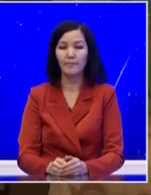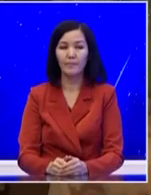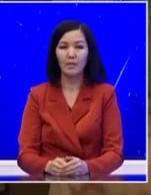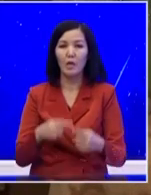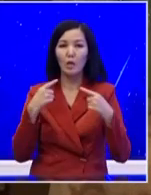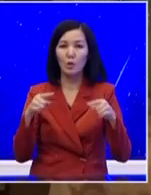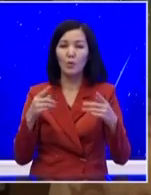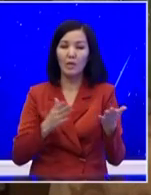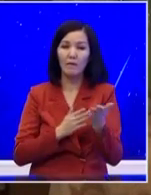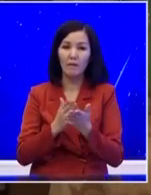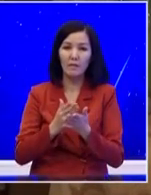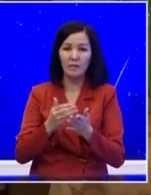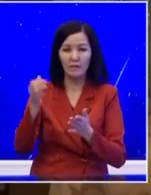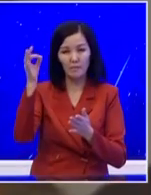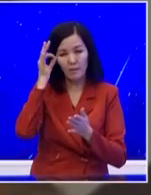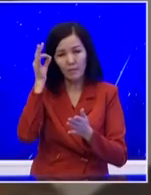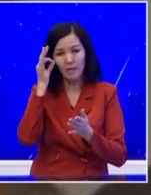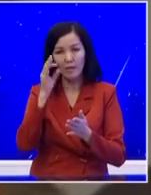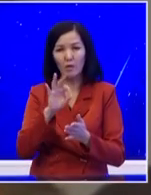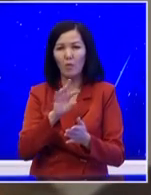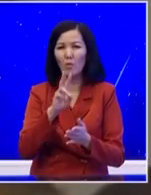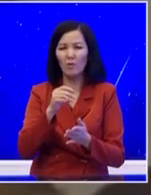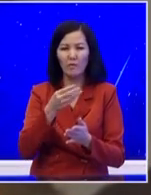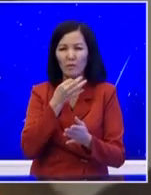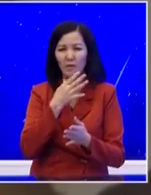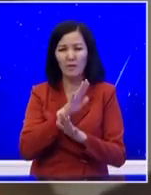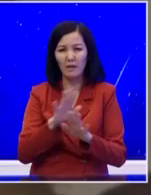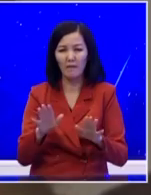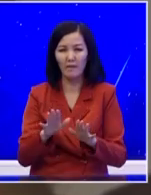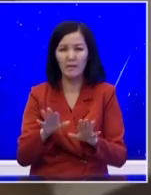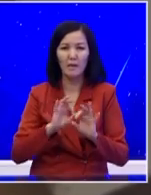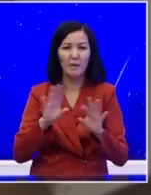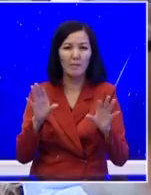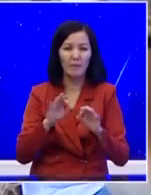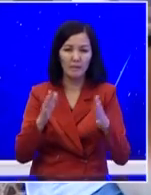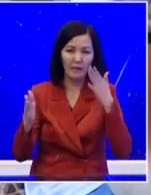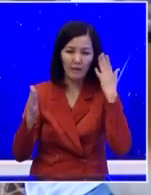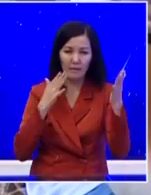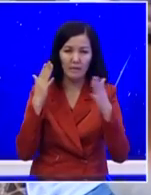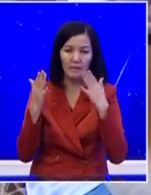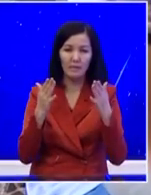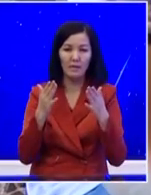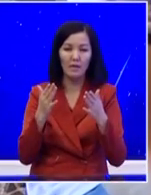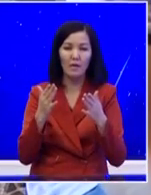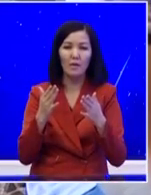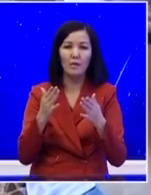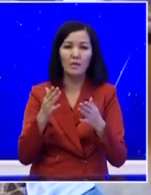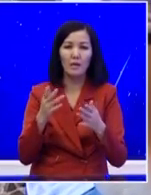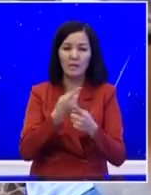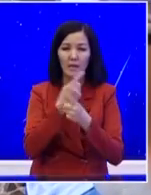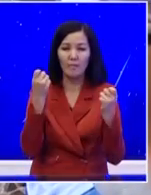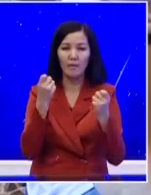другие ветераны, вспоминать военные годы Николай Огнев не любит. Куда приятнее поделиться радостью незабываемого Дня Победы, когда объявили